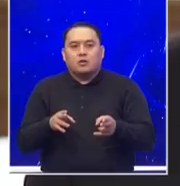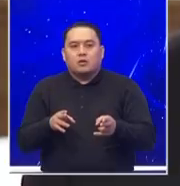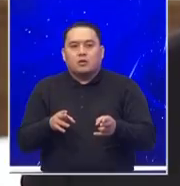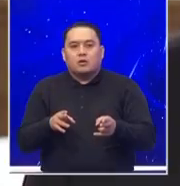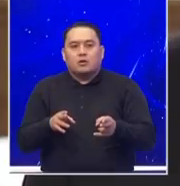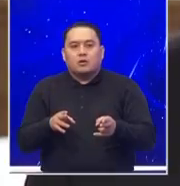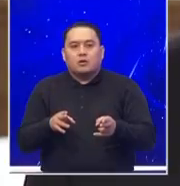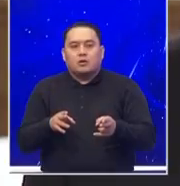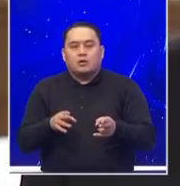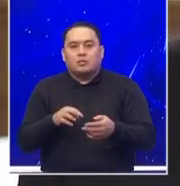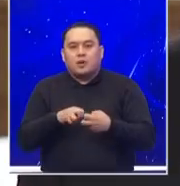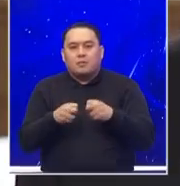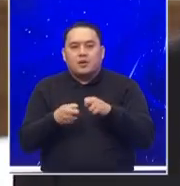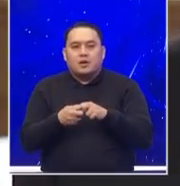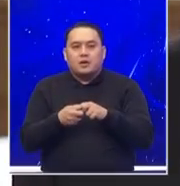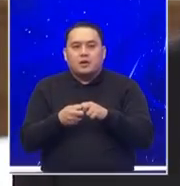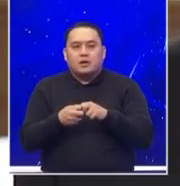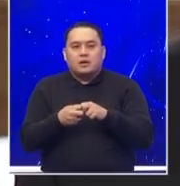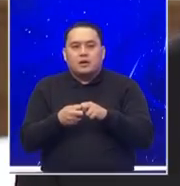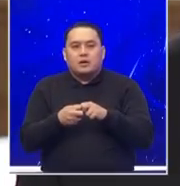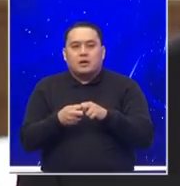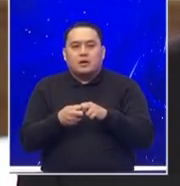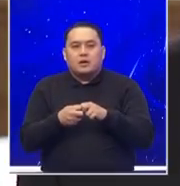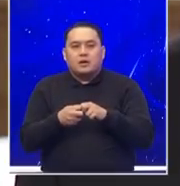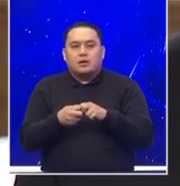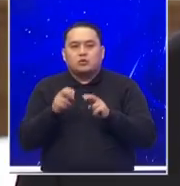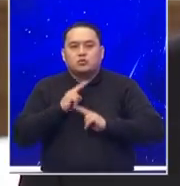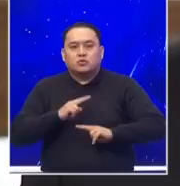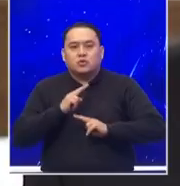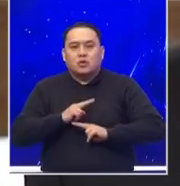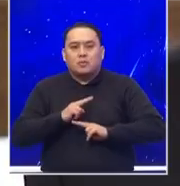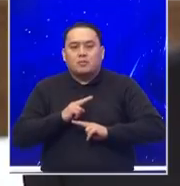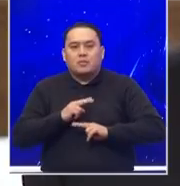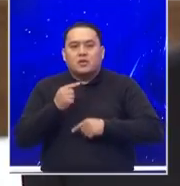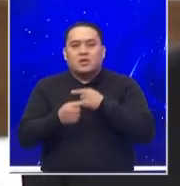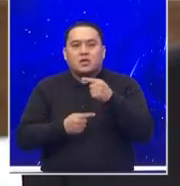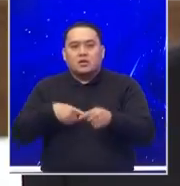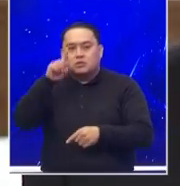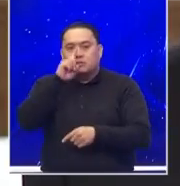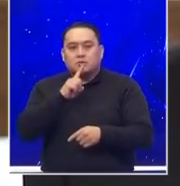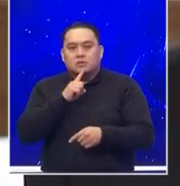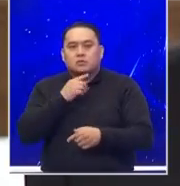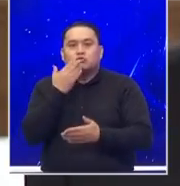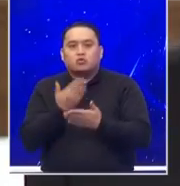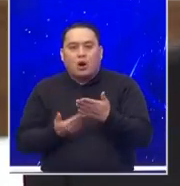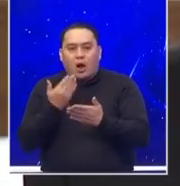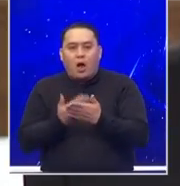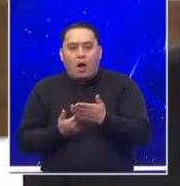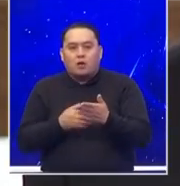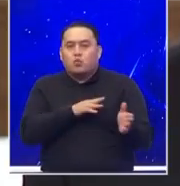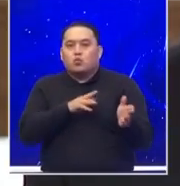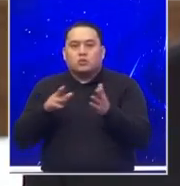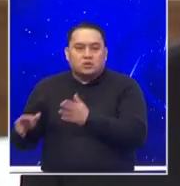Жігіттер айтып, көп не, апландарын жұмыстары көп. Енді бір жылдан кейін тағы да кездесейік, сұрайық. Осы бір жылдан